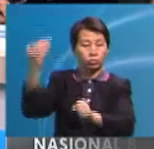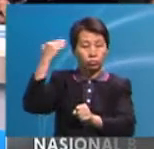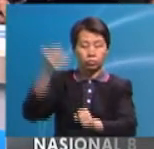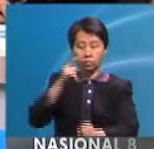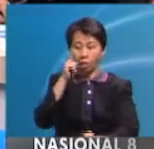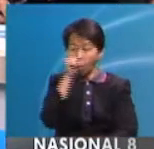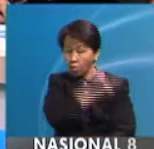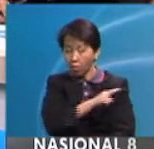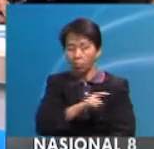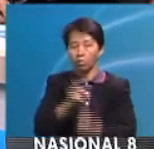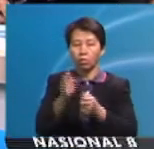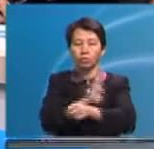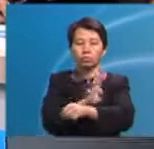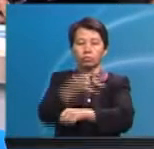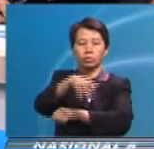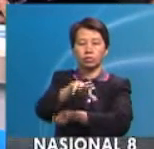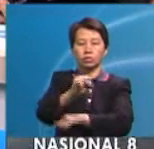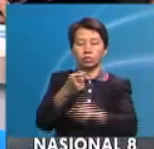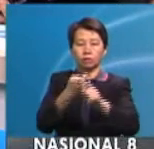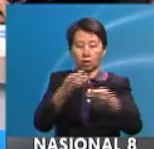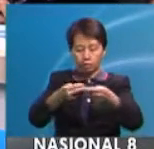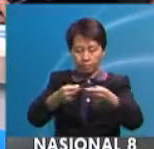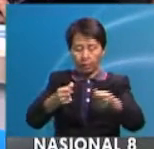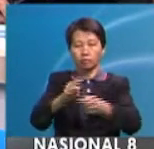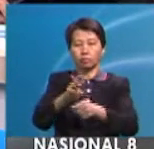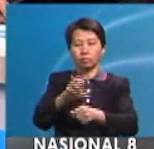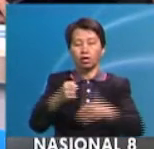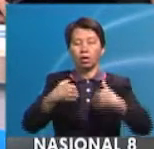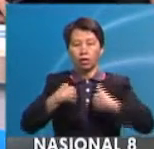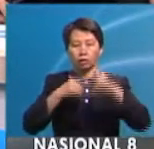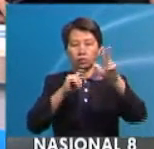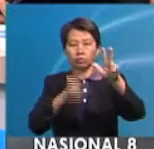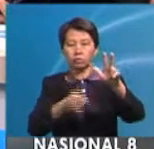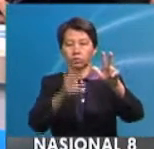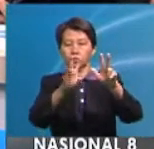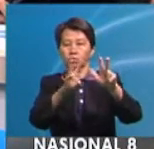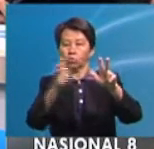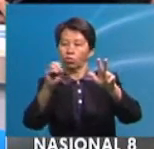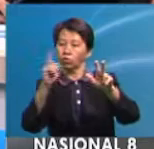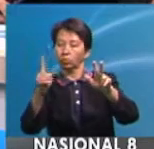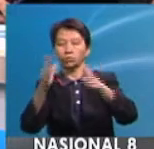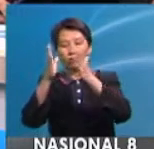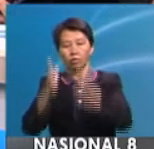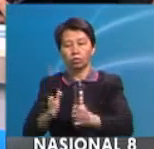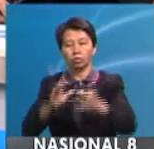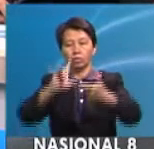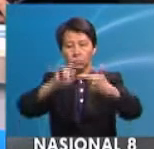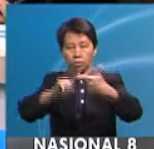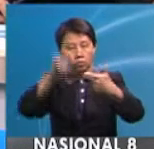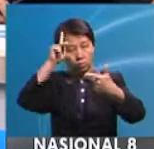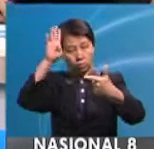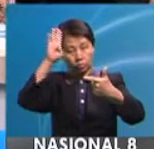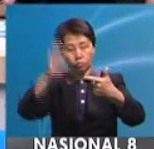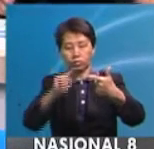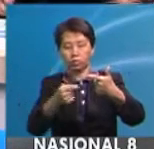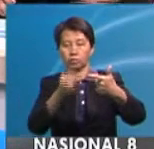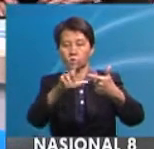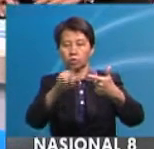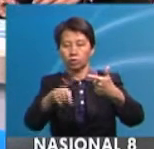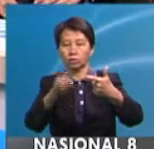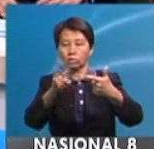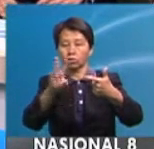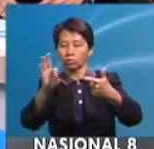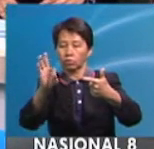teruk tercerdas Usahawan PGS dari pasir masramai 3701 orang ini diikuti kuota baru